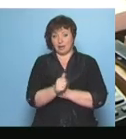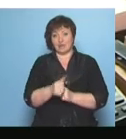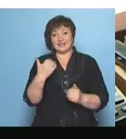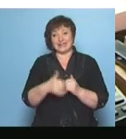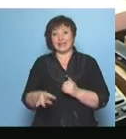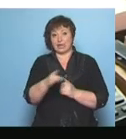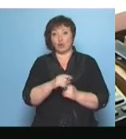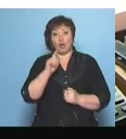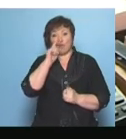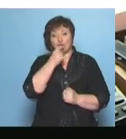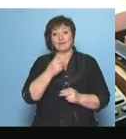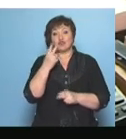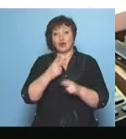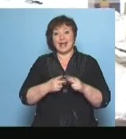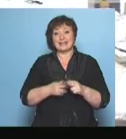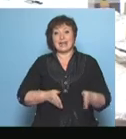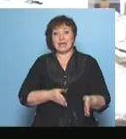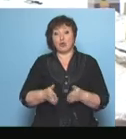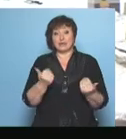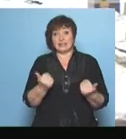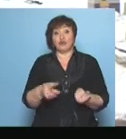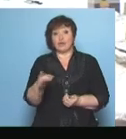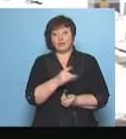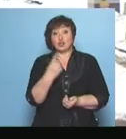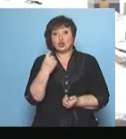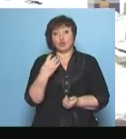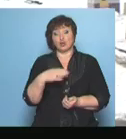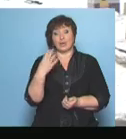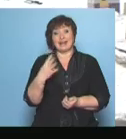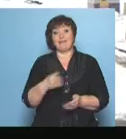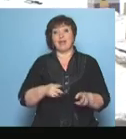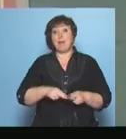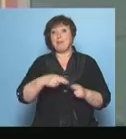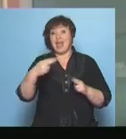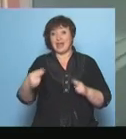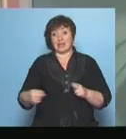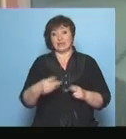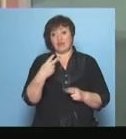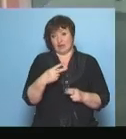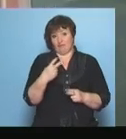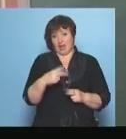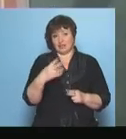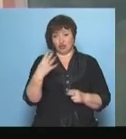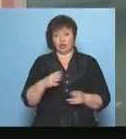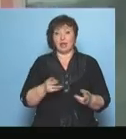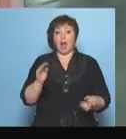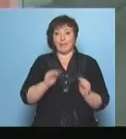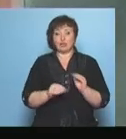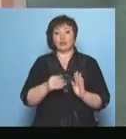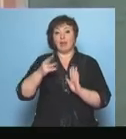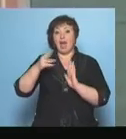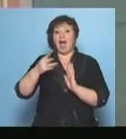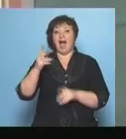регионов Горьковской железной дороги. Сегодня в республике 149 переездов, и лишь 24 из них оборудованы